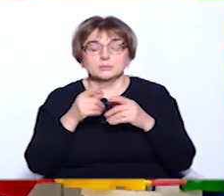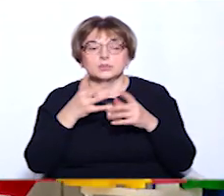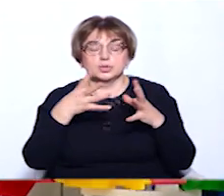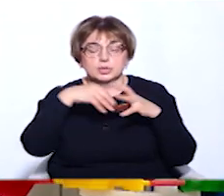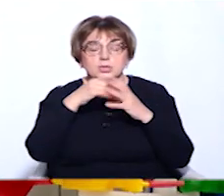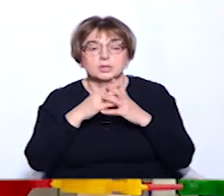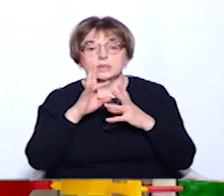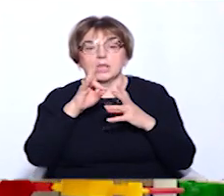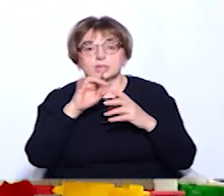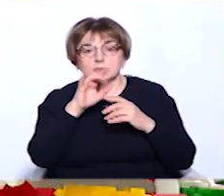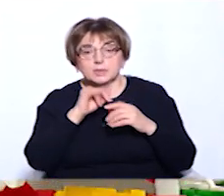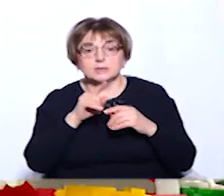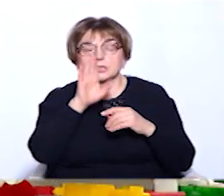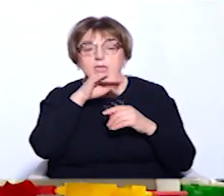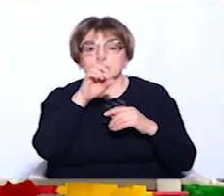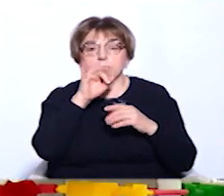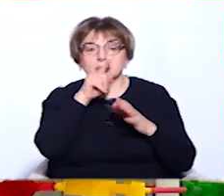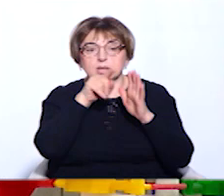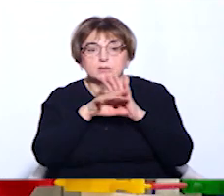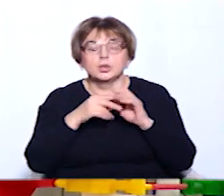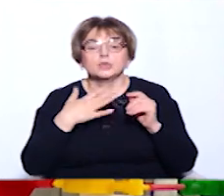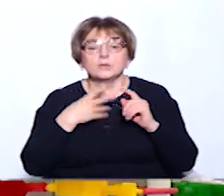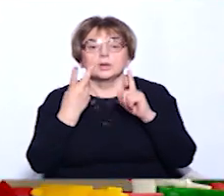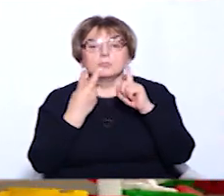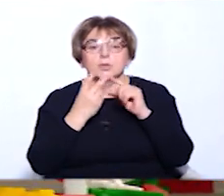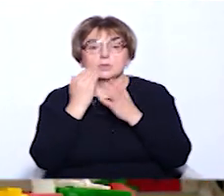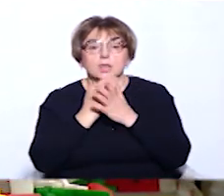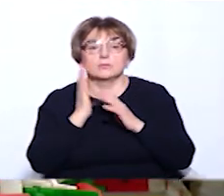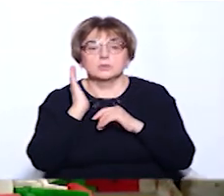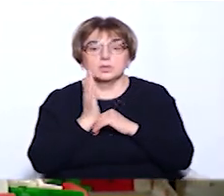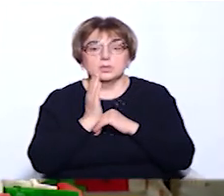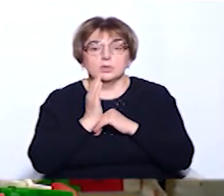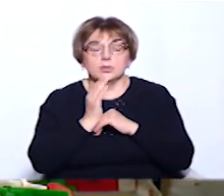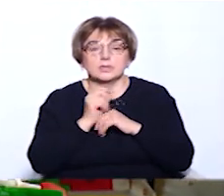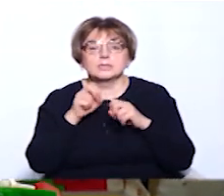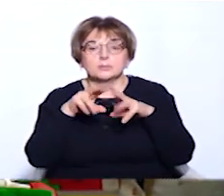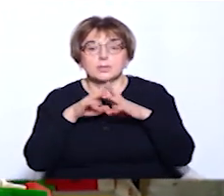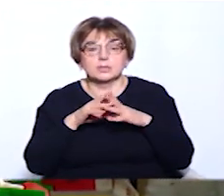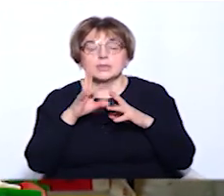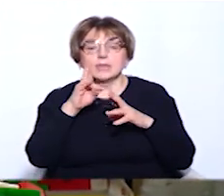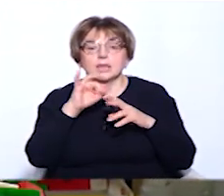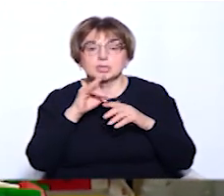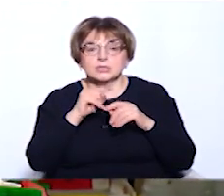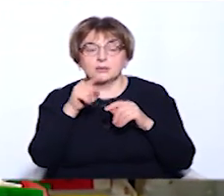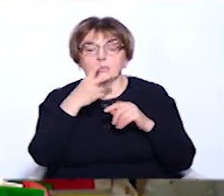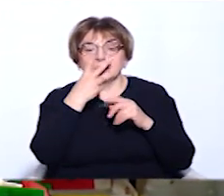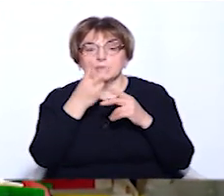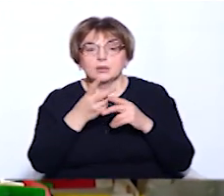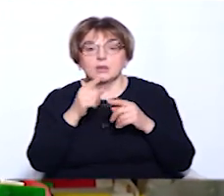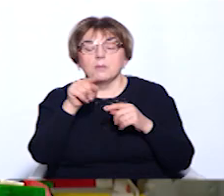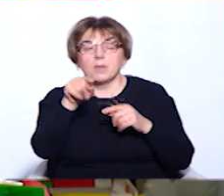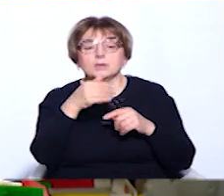და წყალბადის ატომებისგან. ხოლო ჩვენი მეორე გაკვეთილი იქნება კონკრეტულად ნახშირწყალბადების განხილვა,